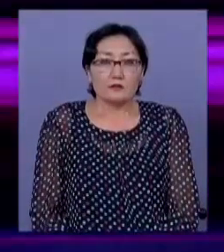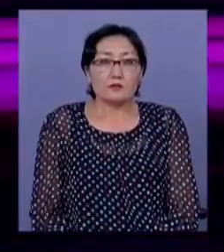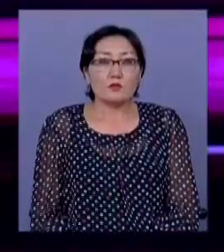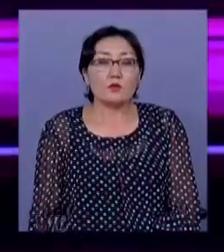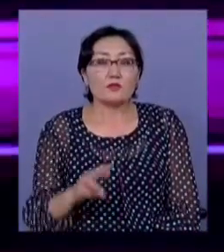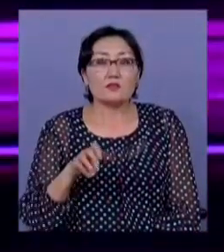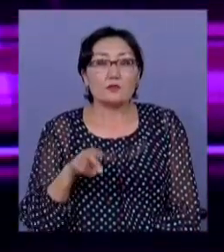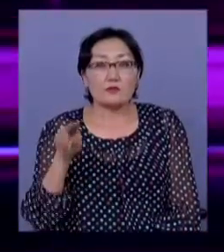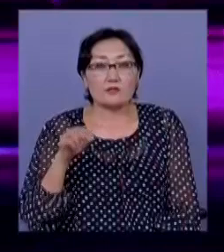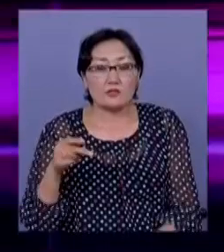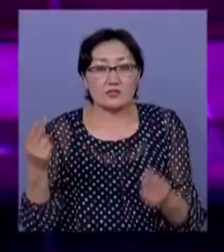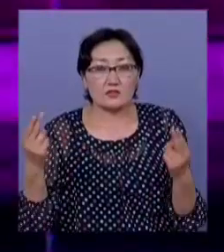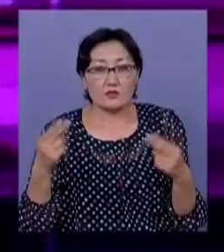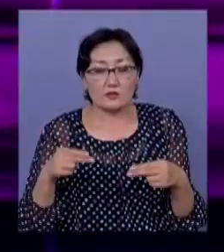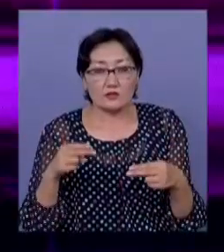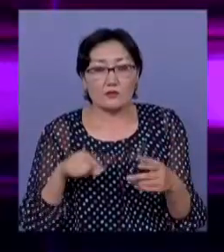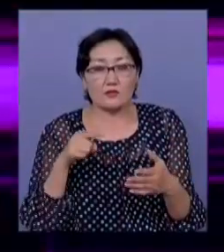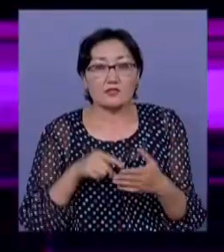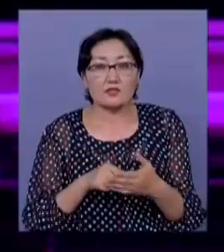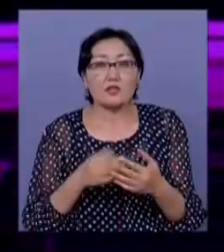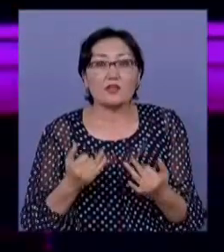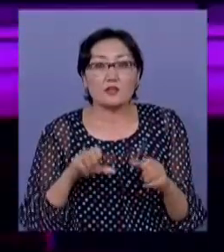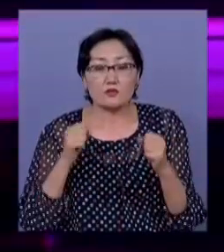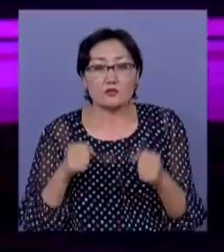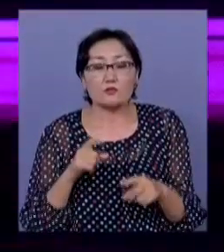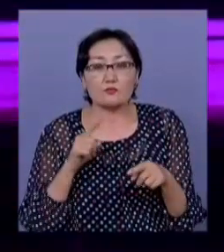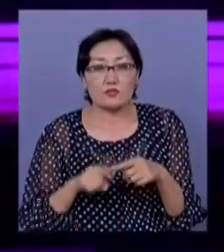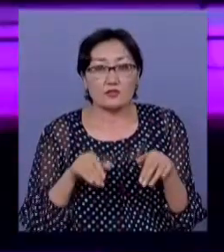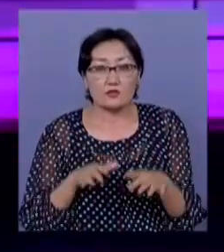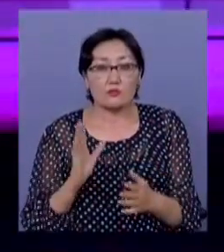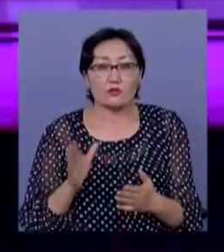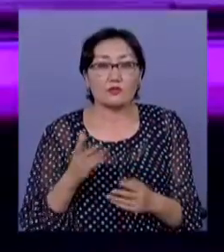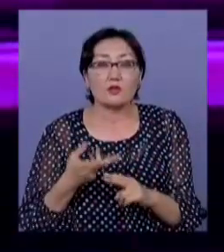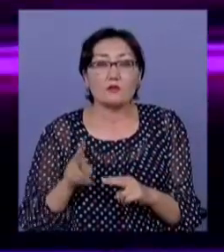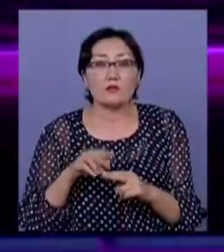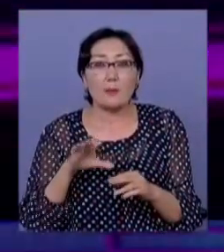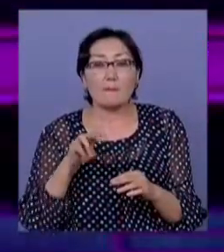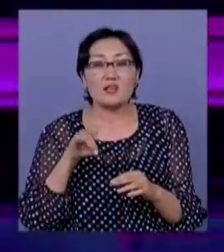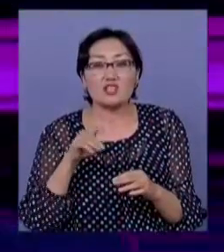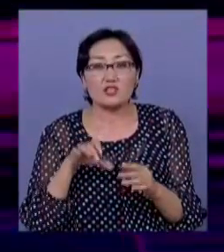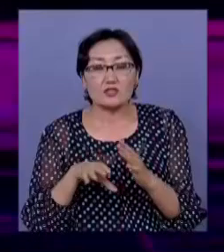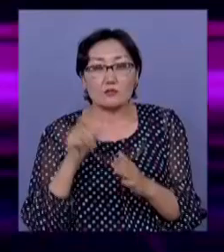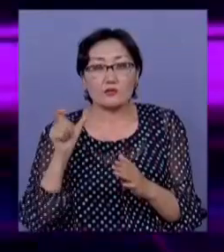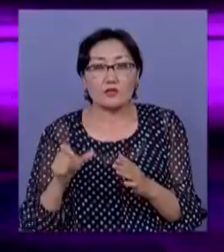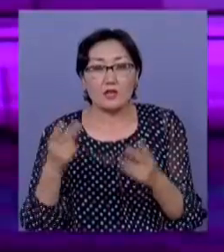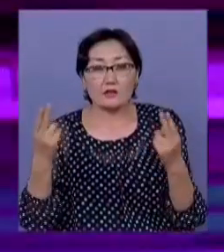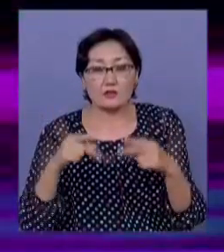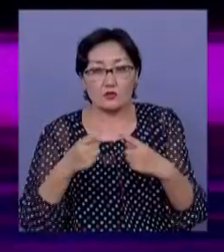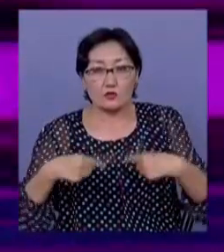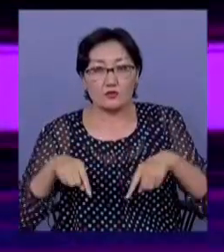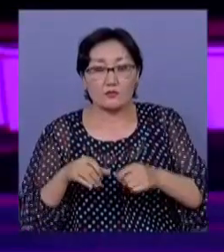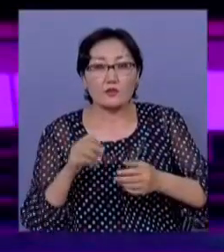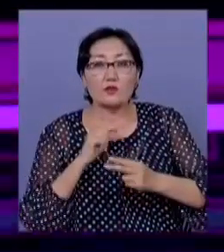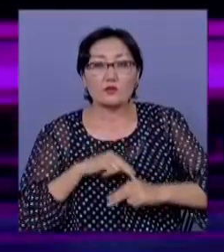ТМД елдеріндегі кедендік мәселелер енді жылдамырақ шешілетін болады. Ол үшін мәжіліс депутаттары кеден органдарының